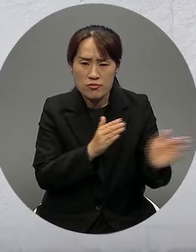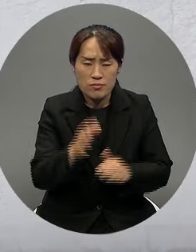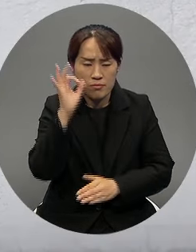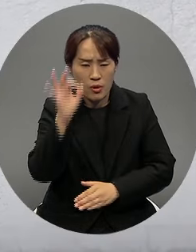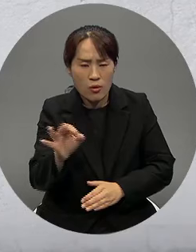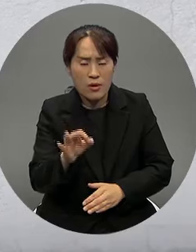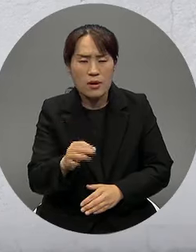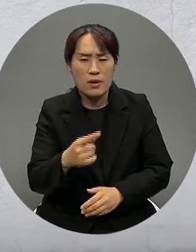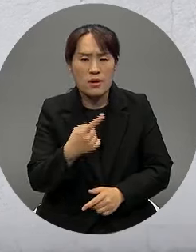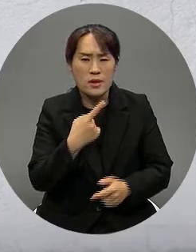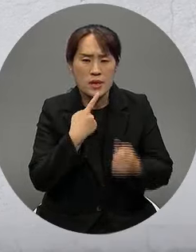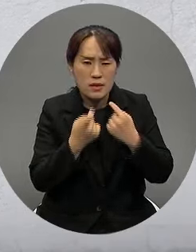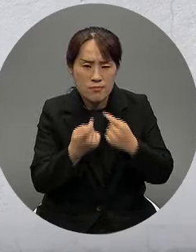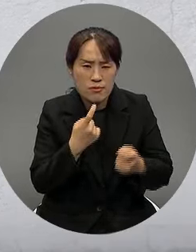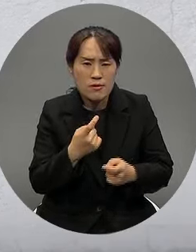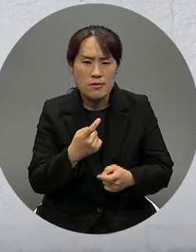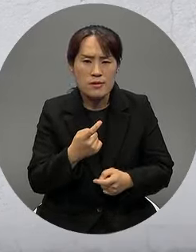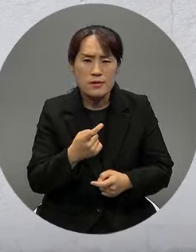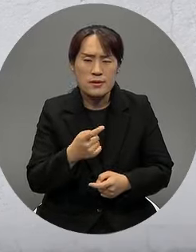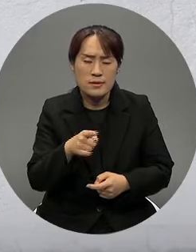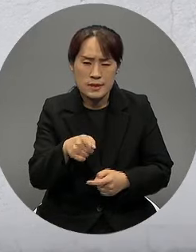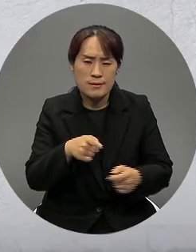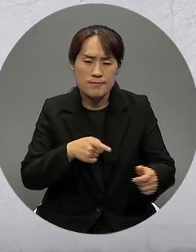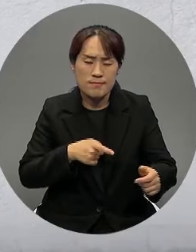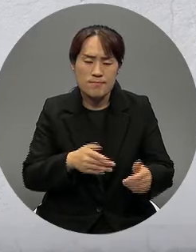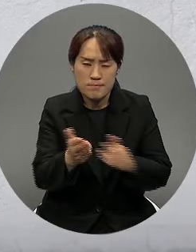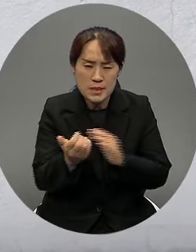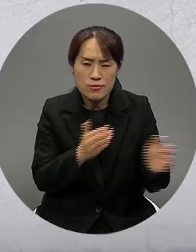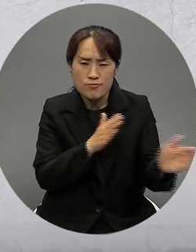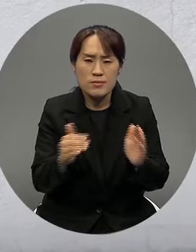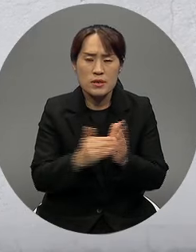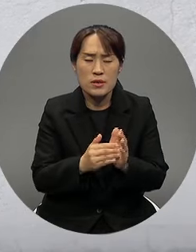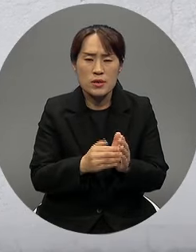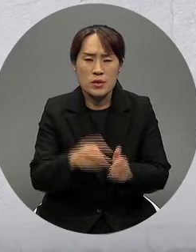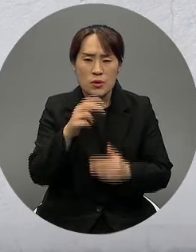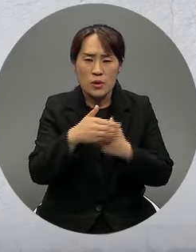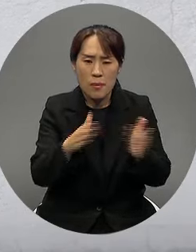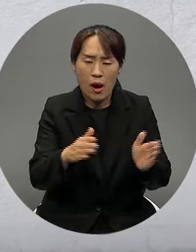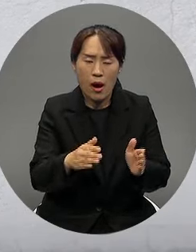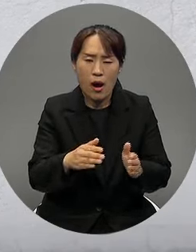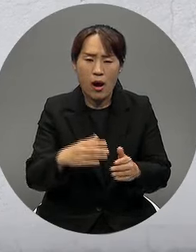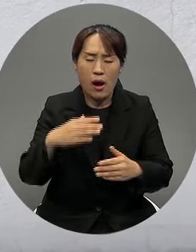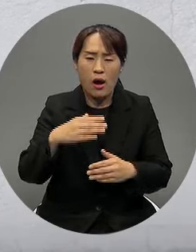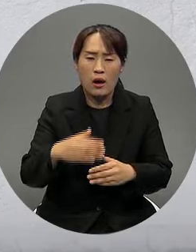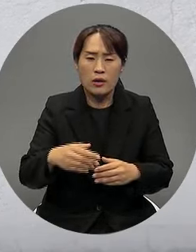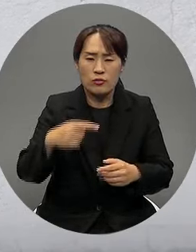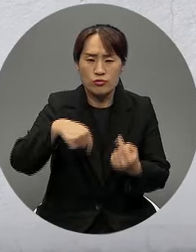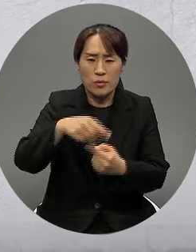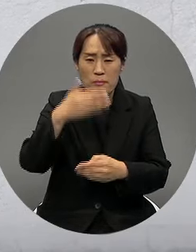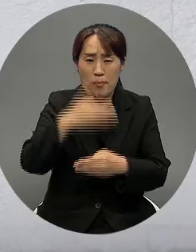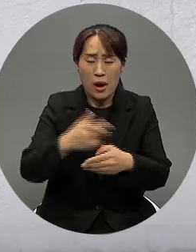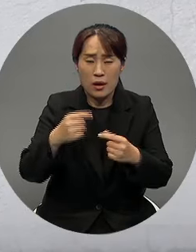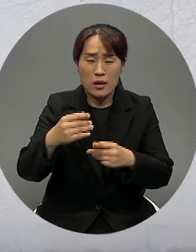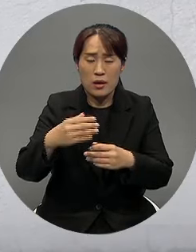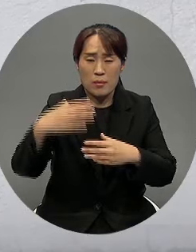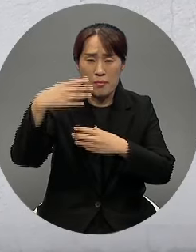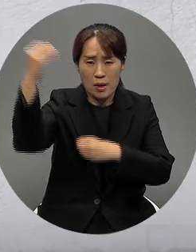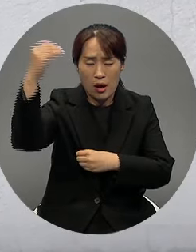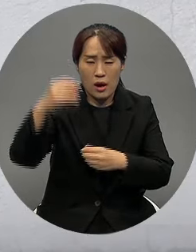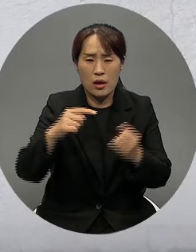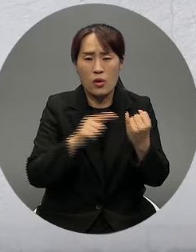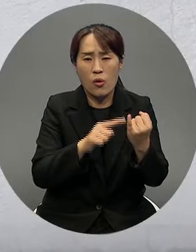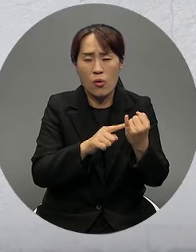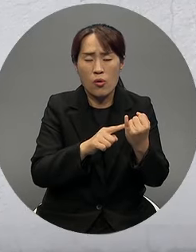보면 우발적인 범죄로 보기 어렵고 노래방이 영업을 안 하는 것처럼 조명을 꺼 피해자가 보호조치를 받을 수